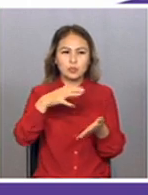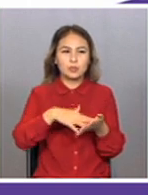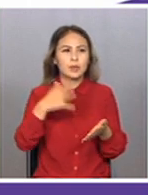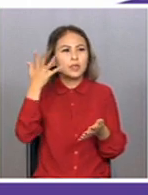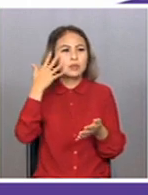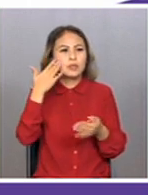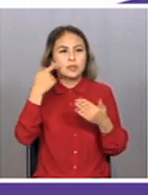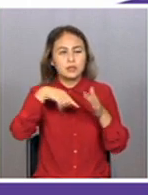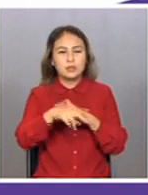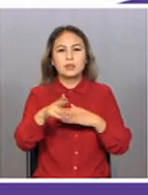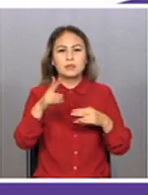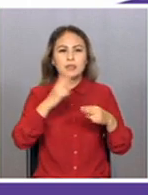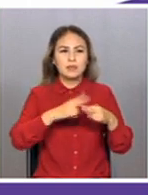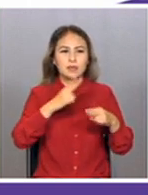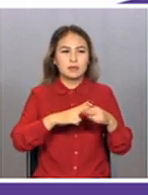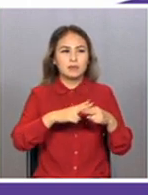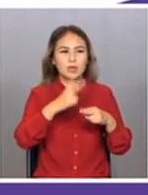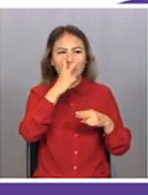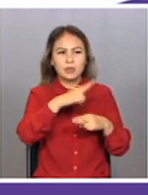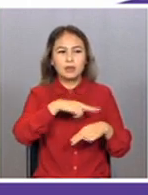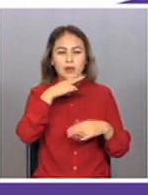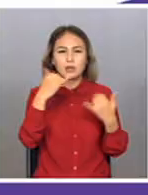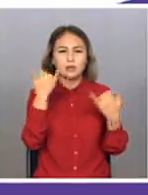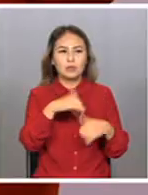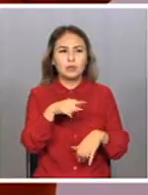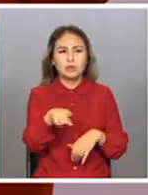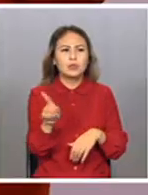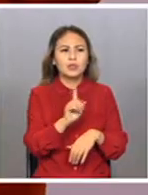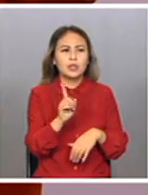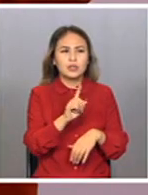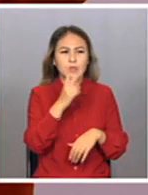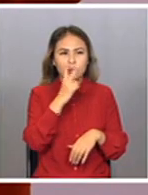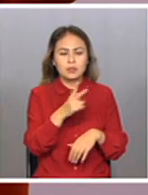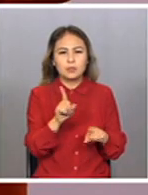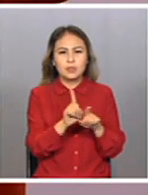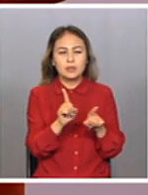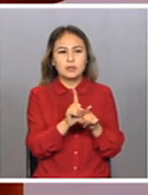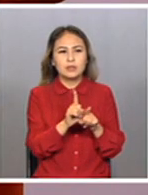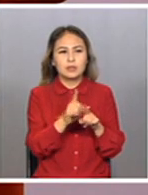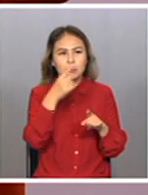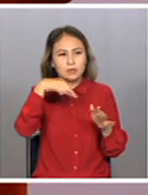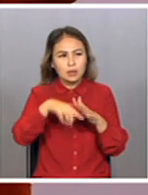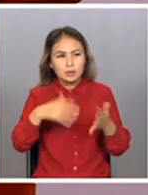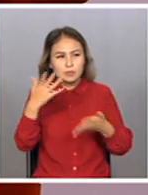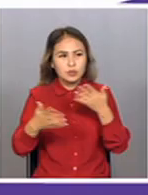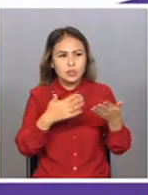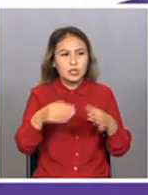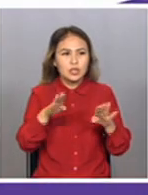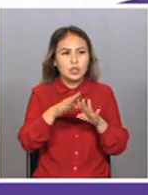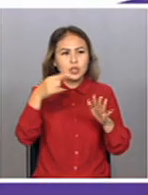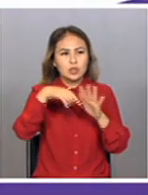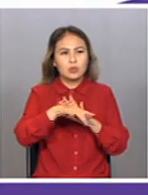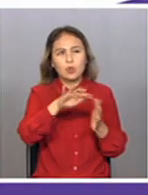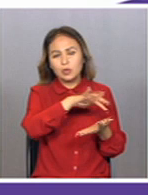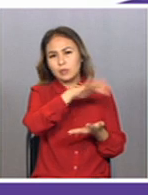жүріп, кетпенінің темірге тигенін байқап таң қалады. Бұл не ғажап екен деп тереңдетіп қазып жіберсе,